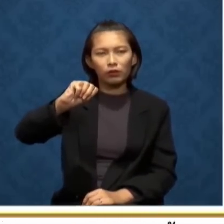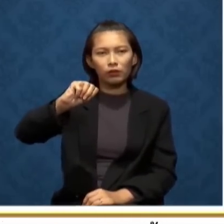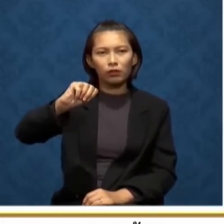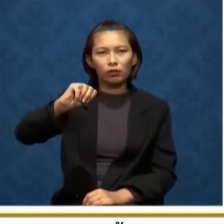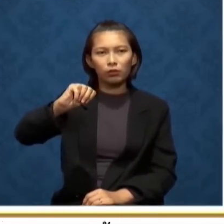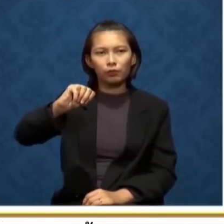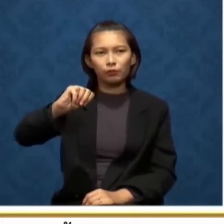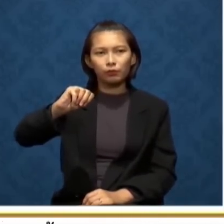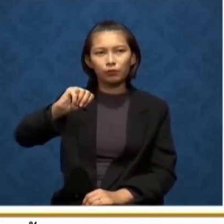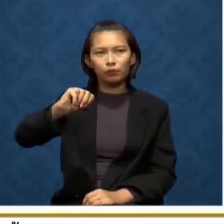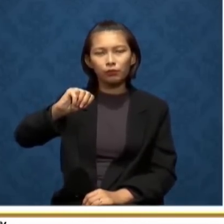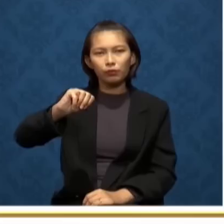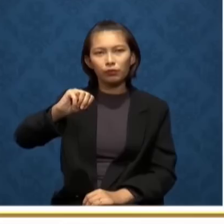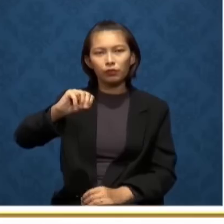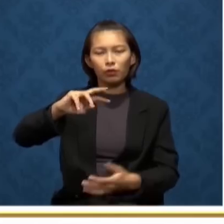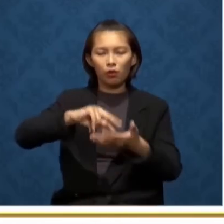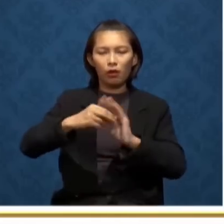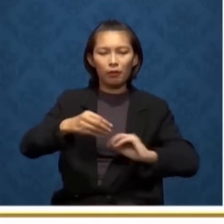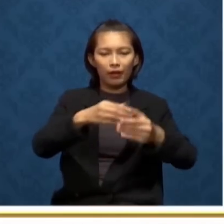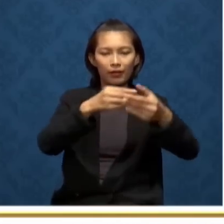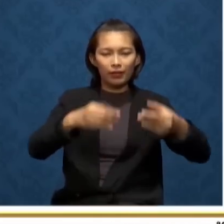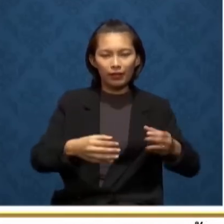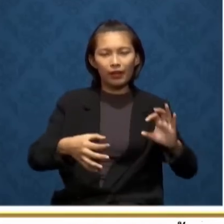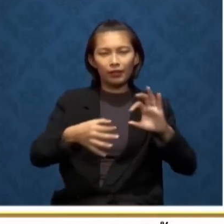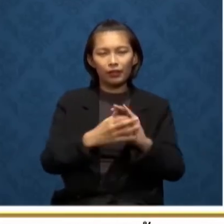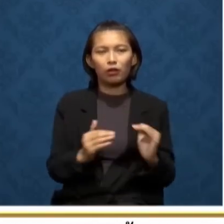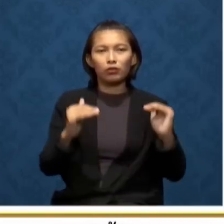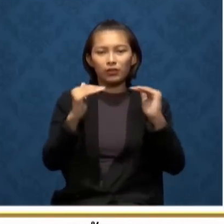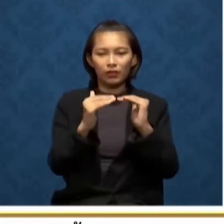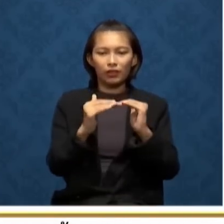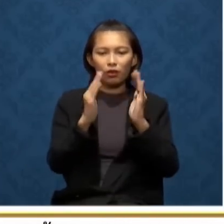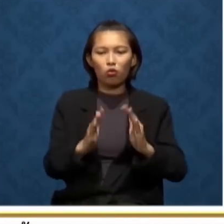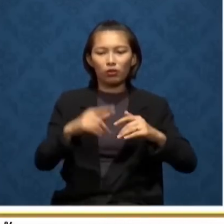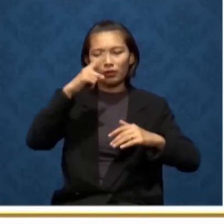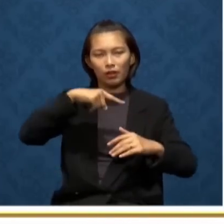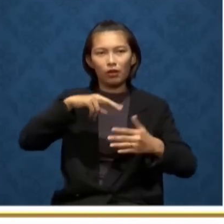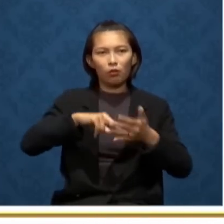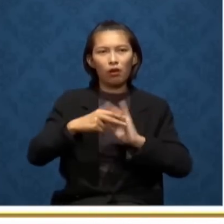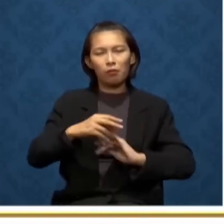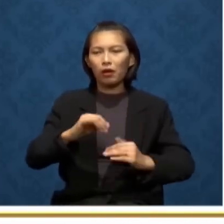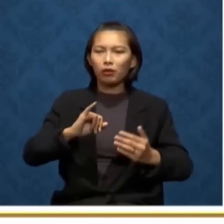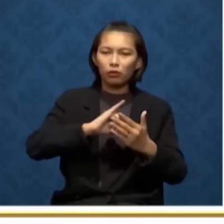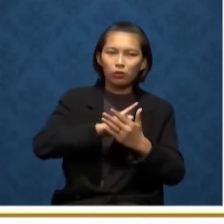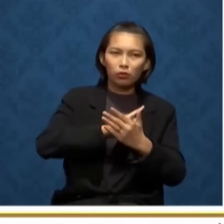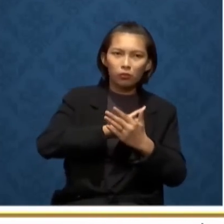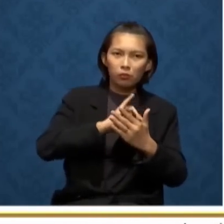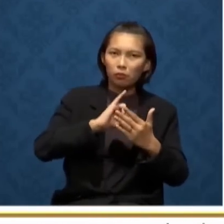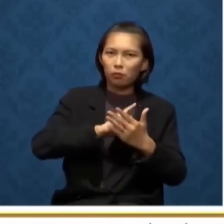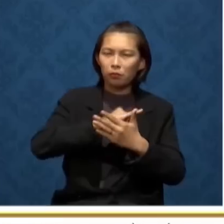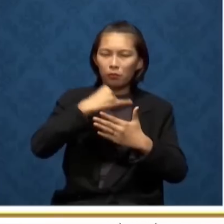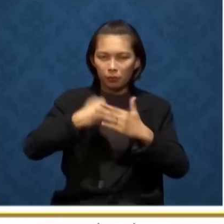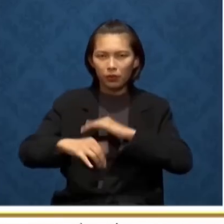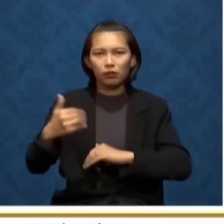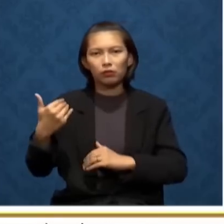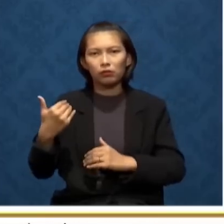กรณีมีการรายงานสถานการณเกี่ยวกัสานการณเกี่ยวกับสิทธิมนุษชนในประเทศไยโดยไม่ถูกต้องหรือไม่